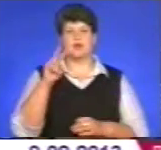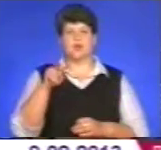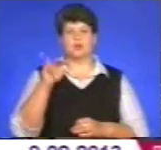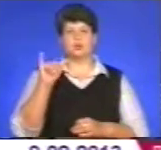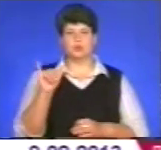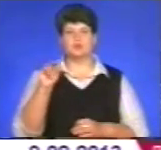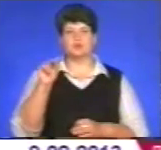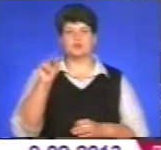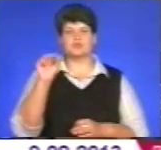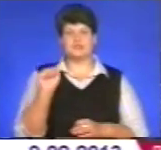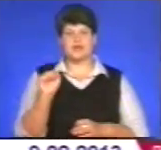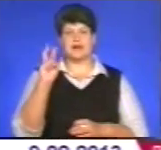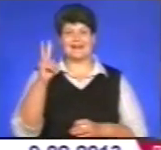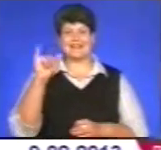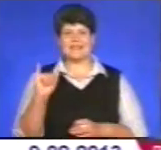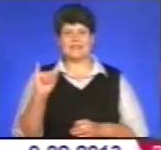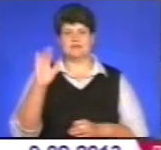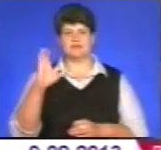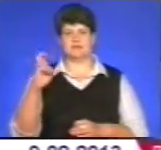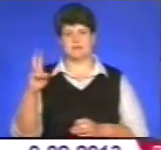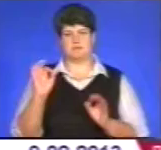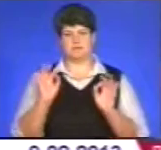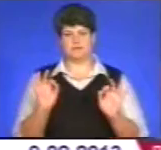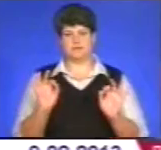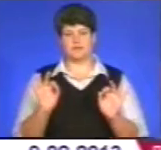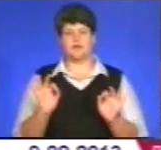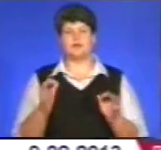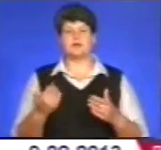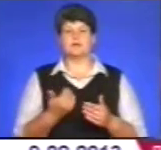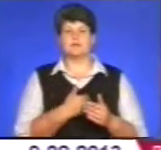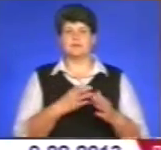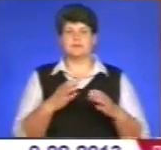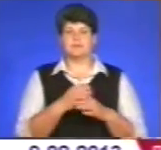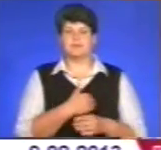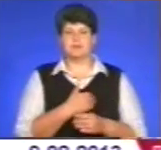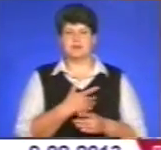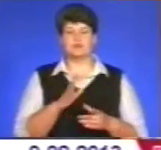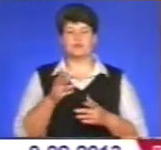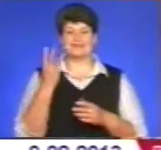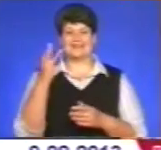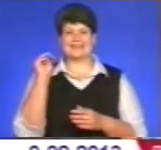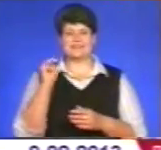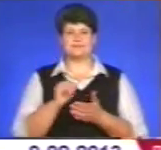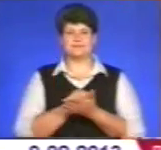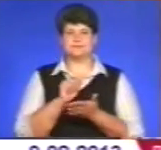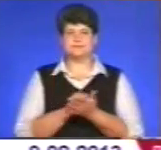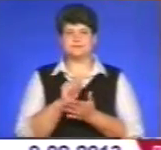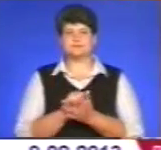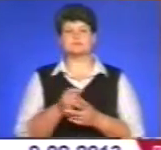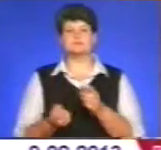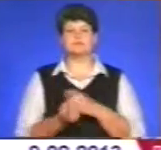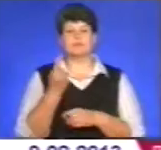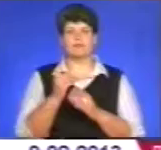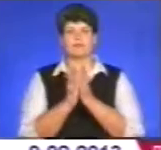Лучаківський. Лучаківський. В'язанка желаній або побажань вийде тиражем понад 3000 примірників і з'явиться у